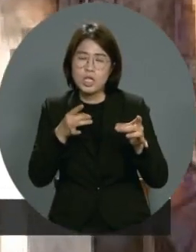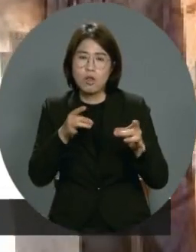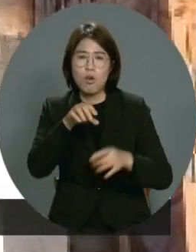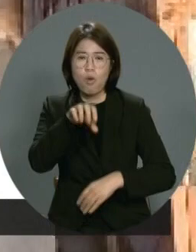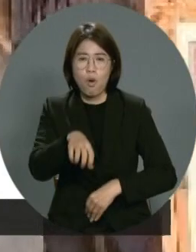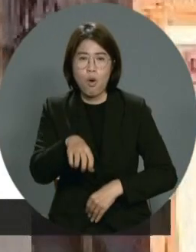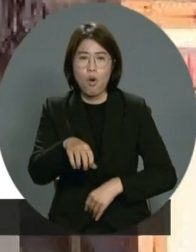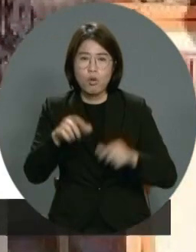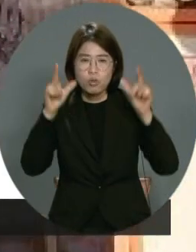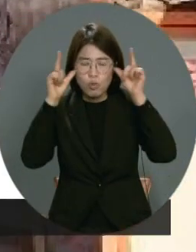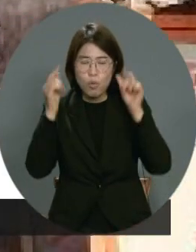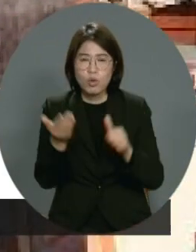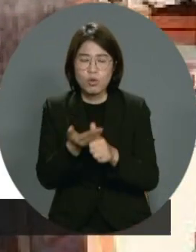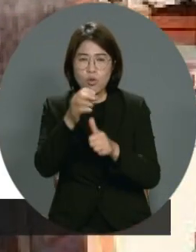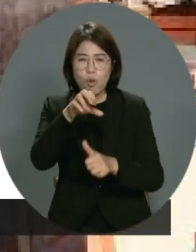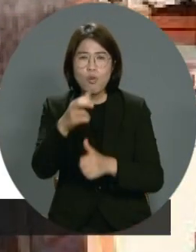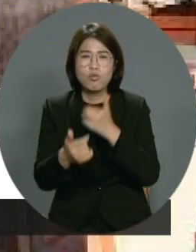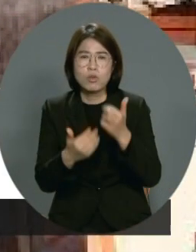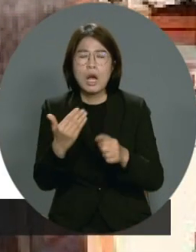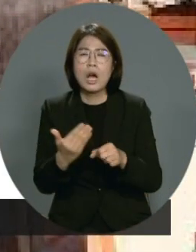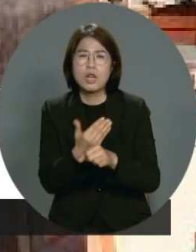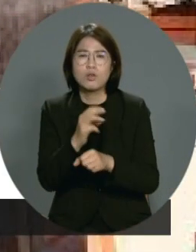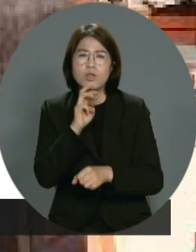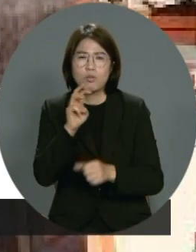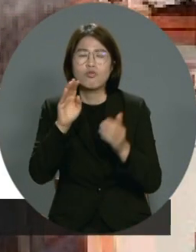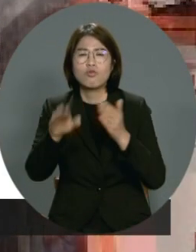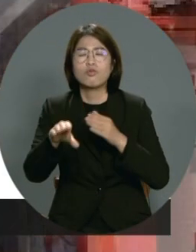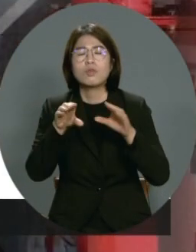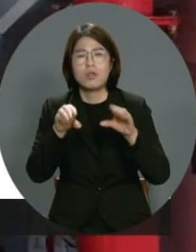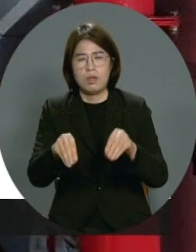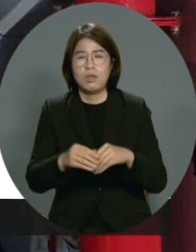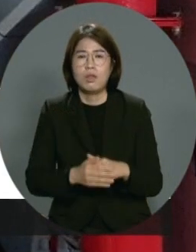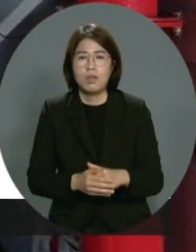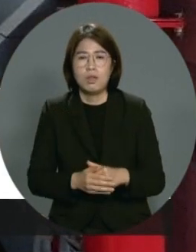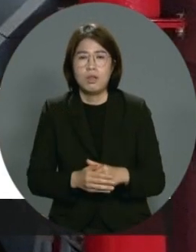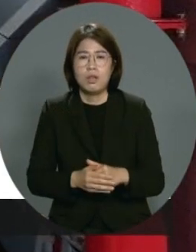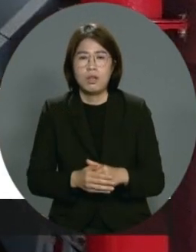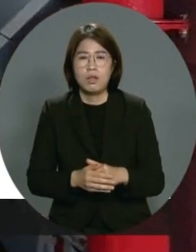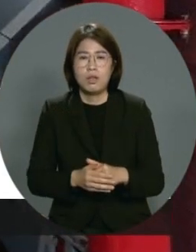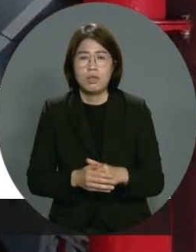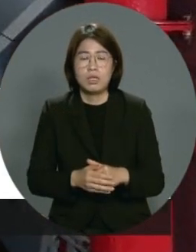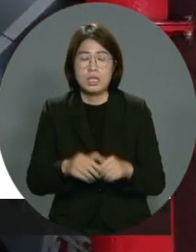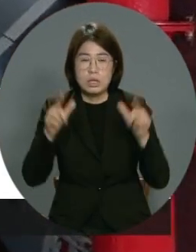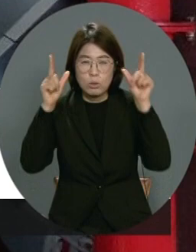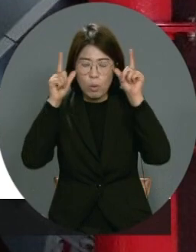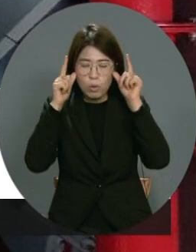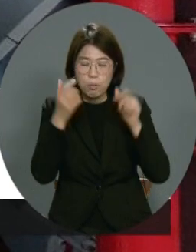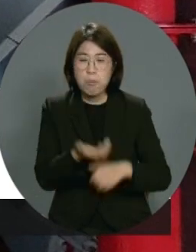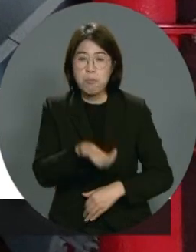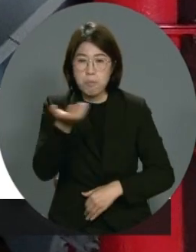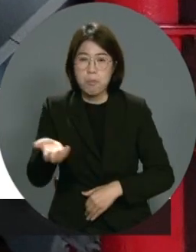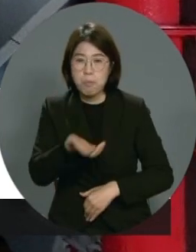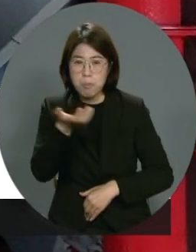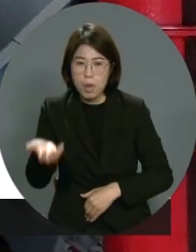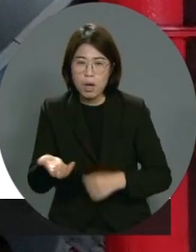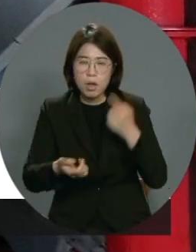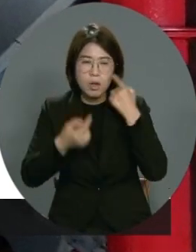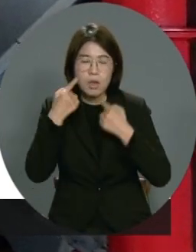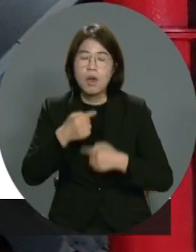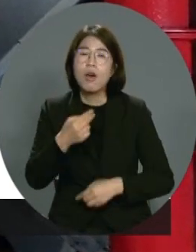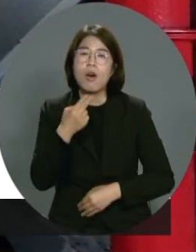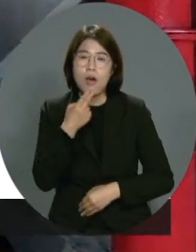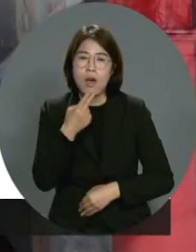풍양면에 한 소농가에서 풀이나 9시간 반만에 꺼졌습니다 사육장에 있던 소들은 빨리 대피시켜 피해가